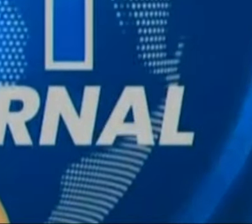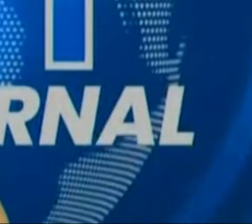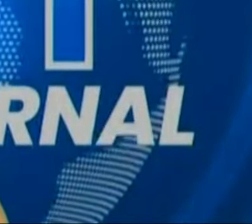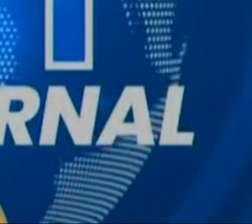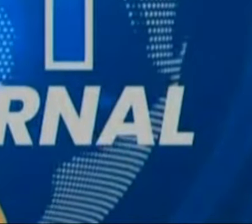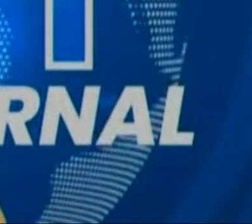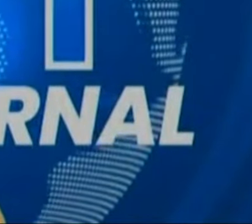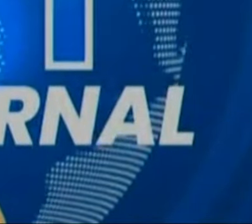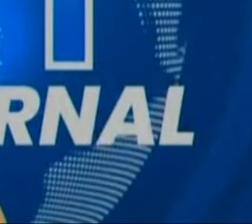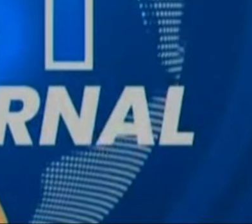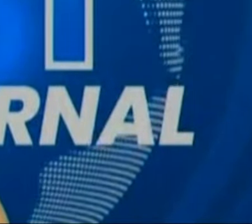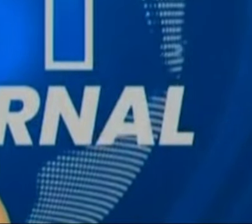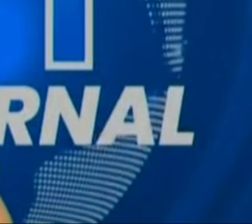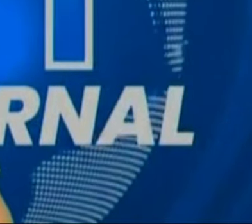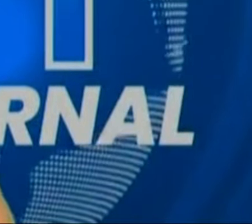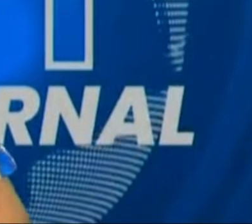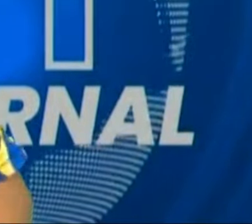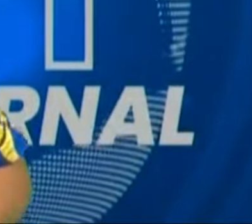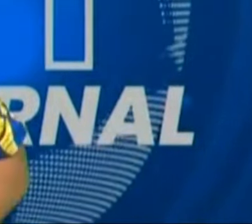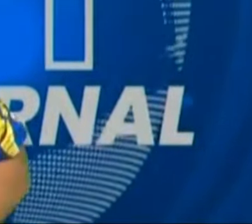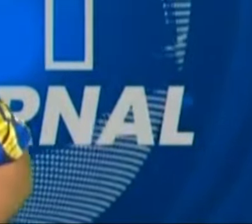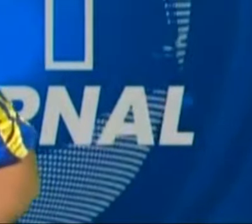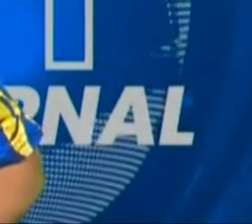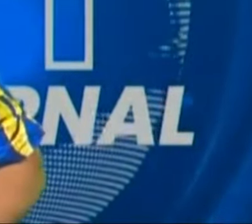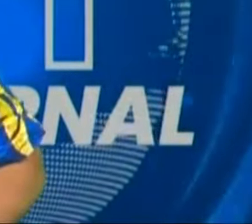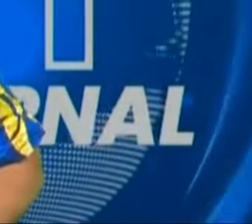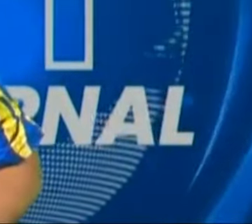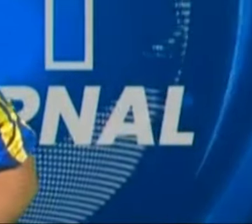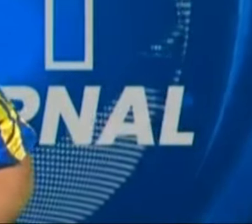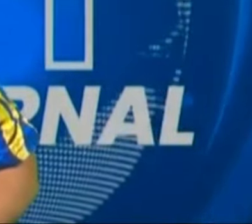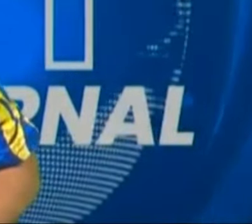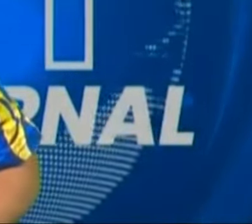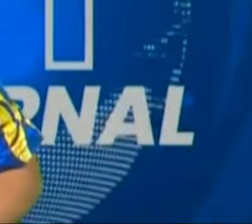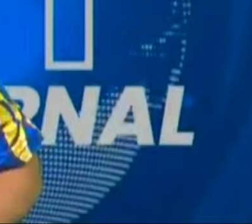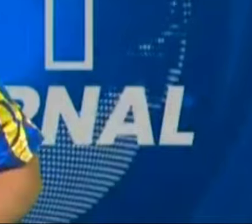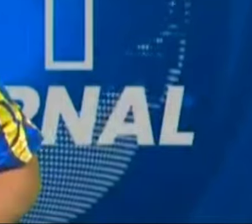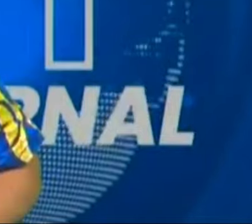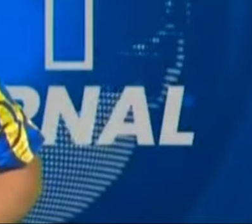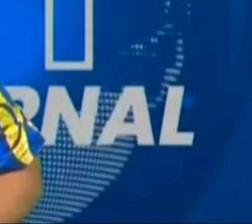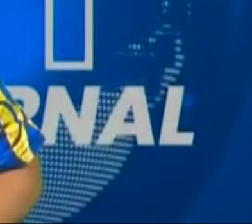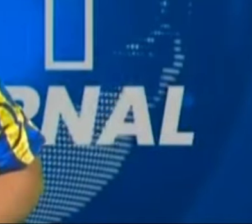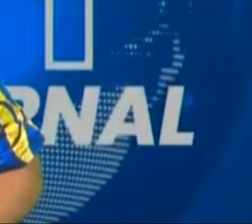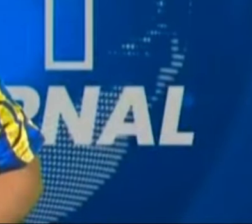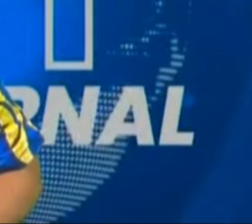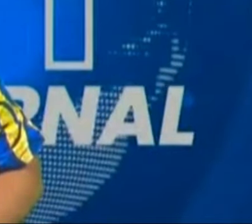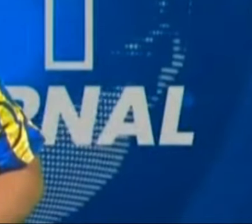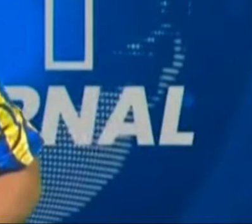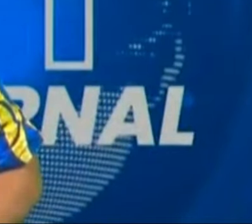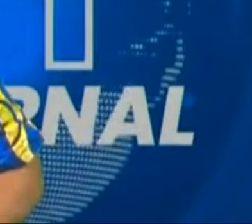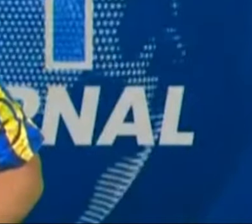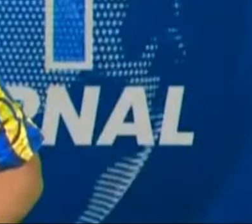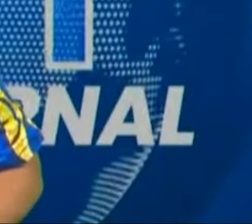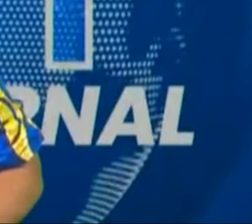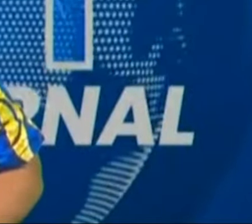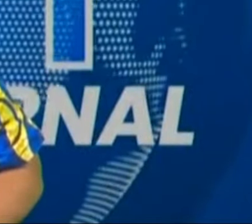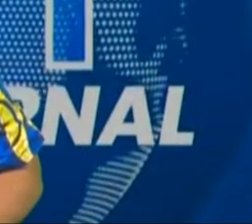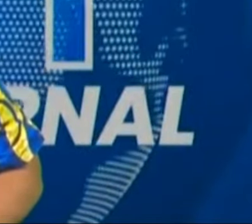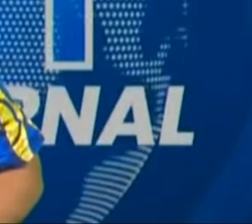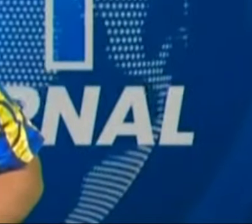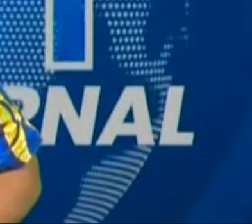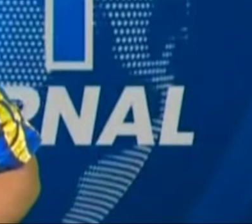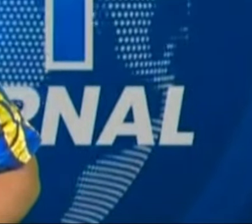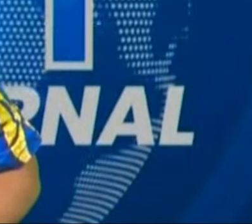re poursivre ce 20h sur la rtnt à la Une une route de contournement qui va